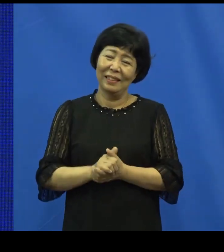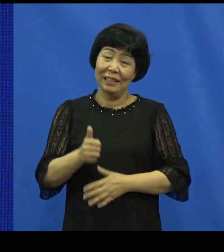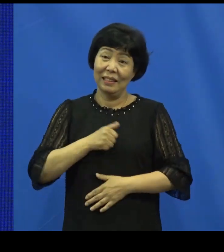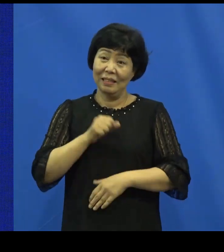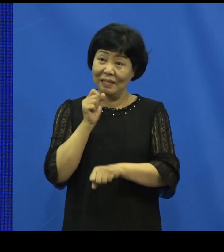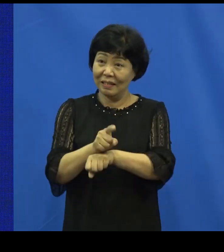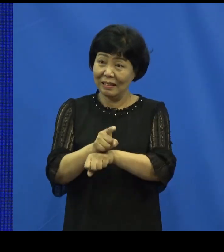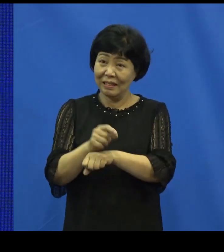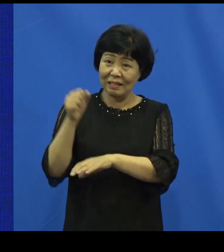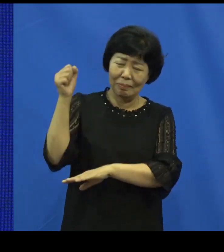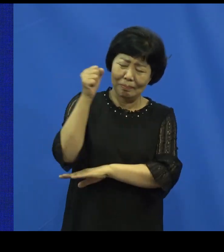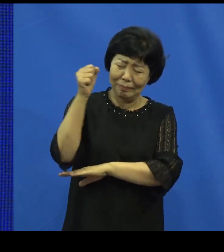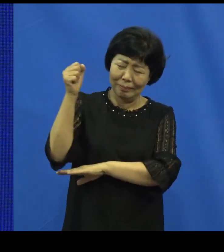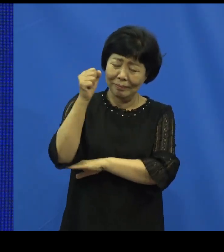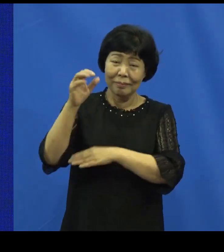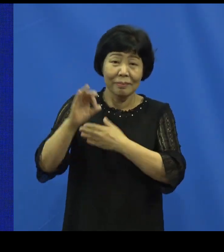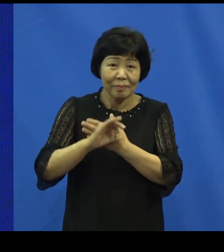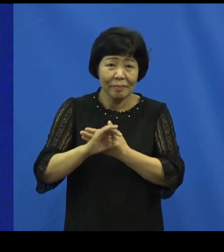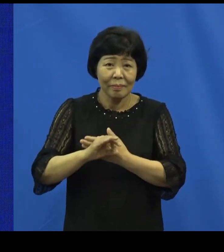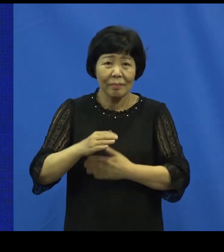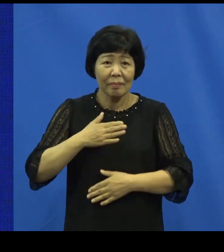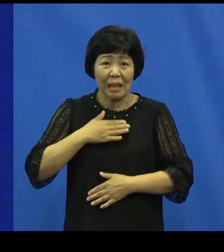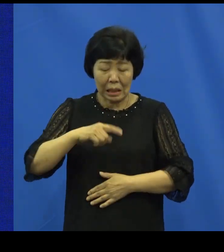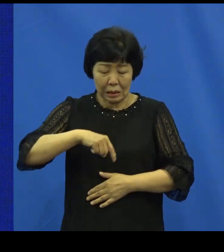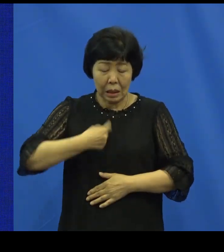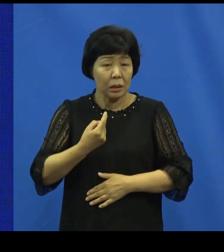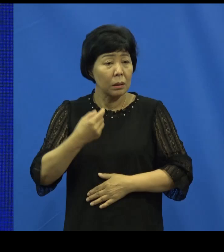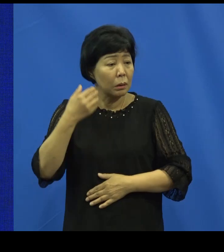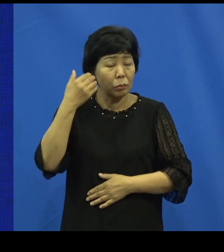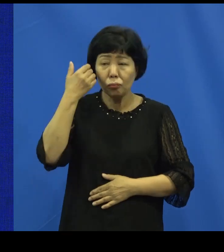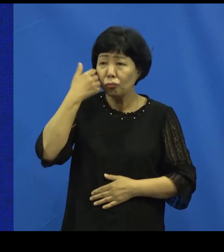정체성이 흔들리면 내가 누구인가가